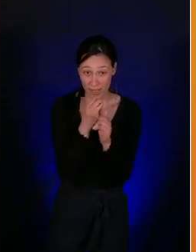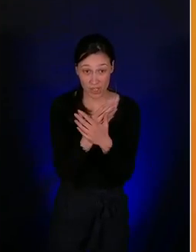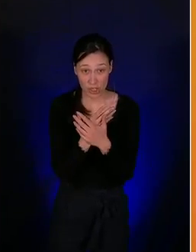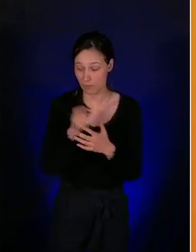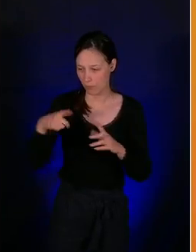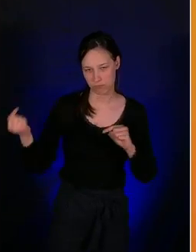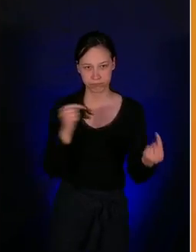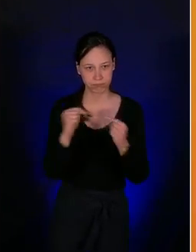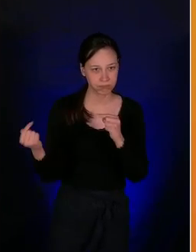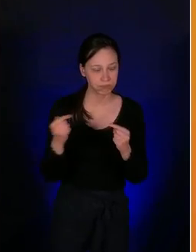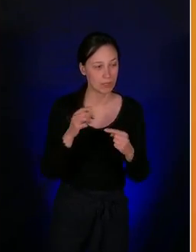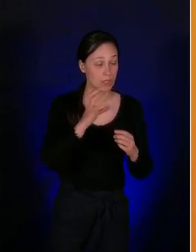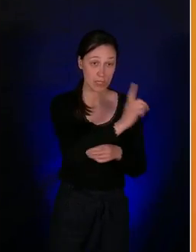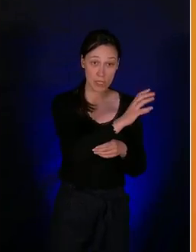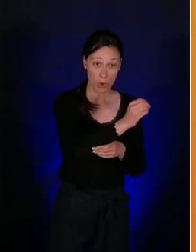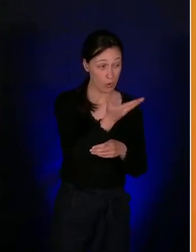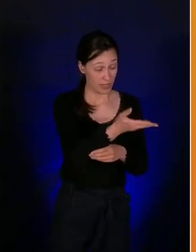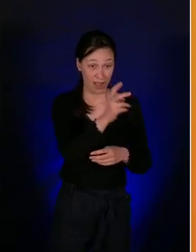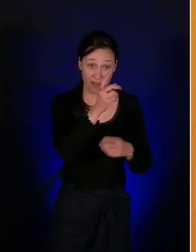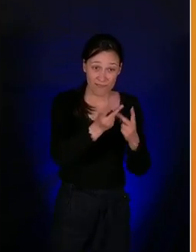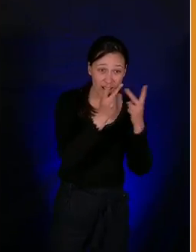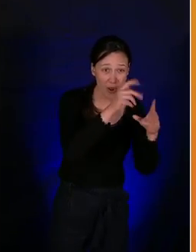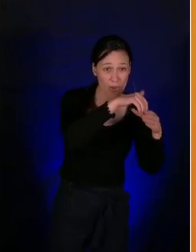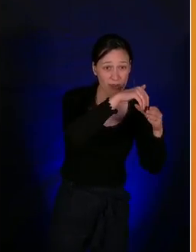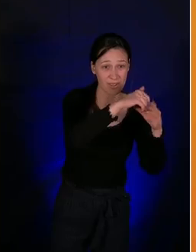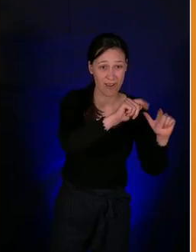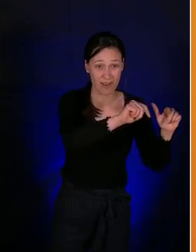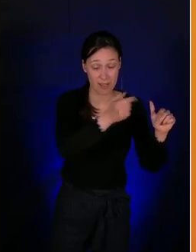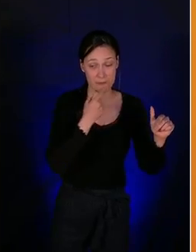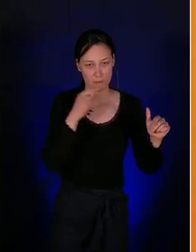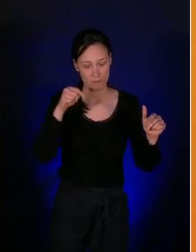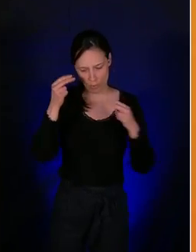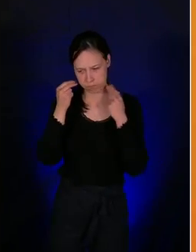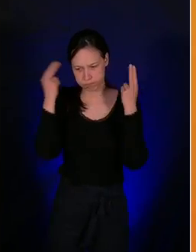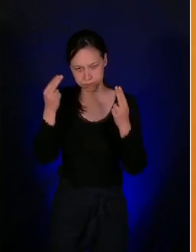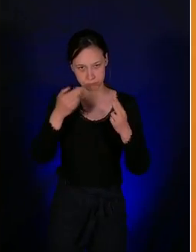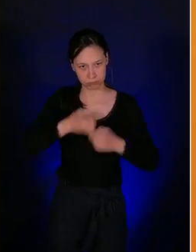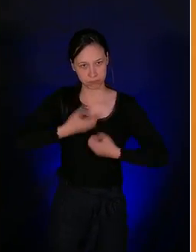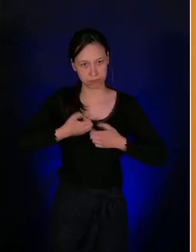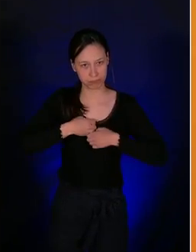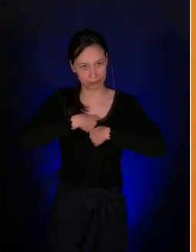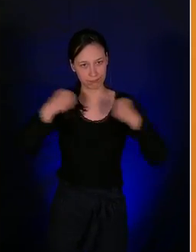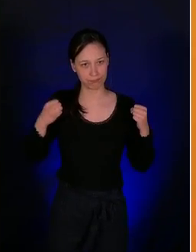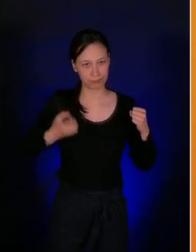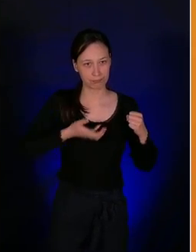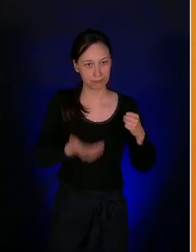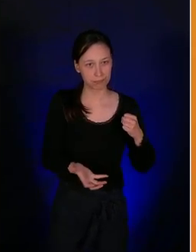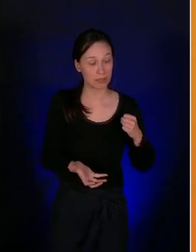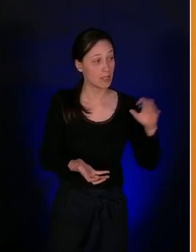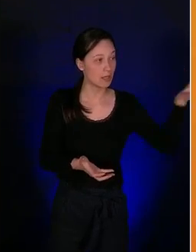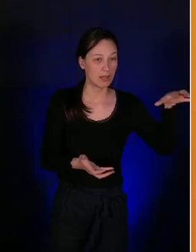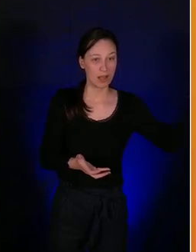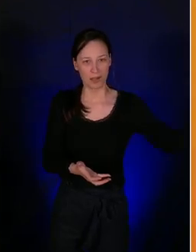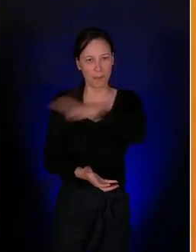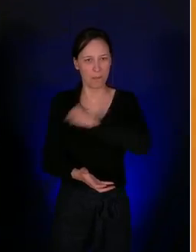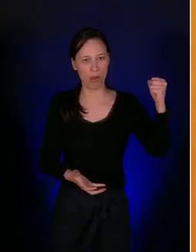ambitieux et dites haut et fort que ce que vous pensez depuis le début de notre congrès. La CGT n'appartient à aucun d'entre nous. Elle est